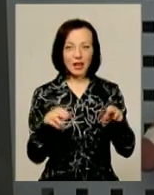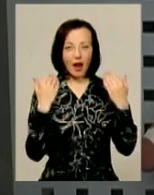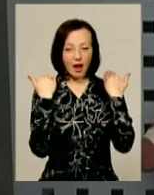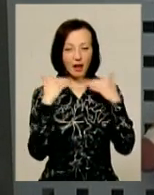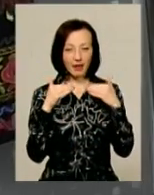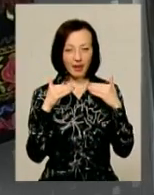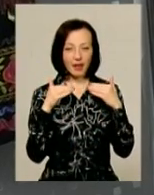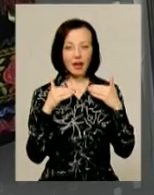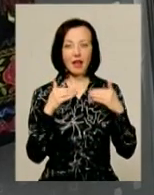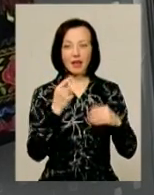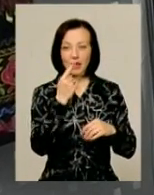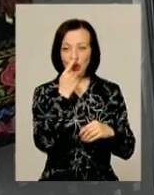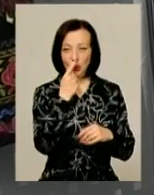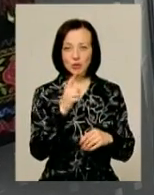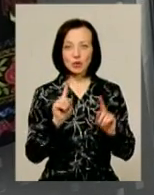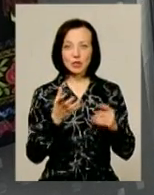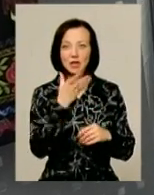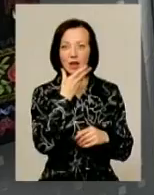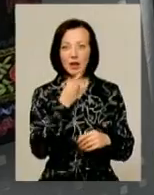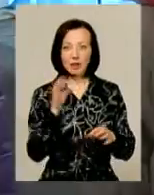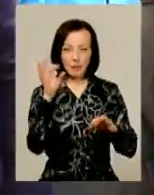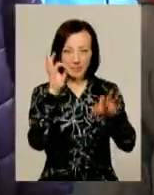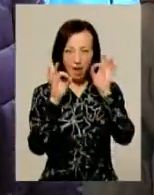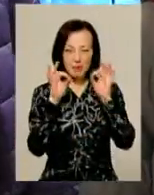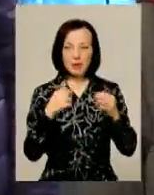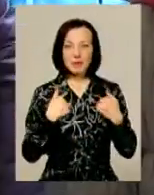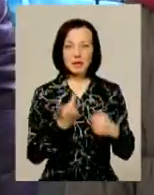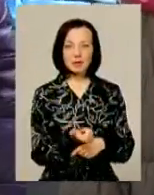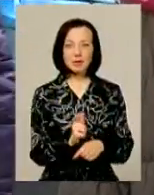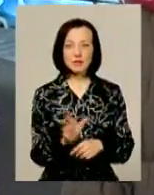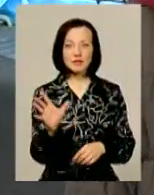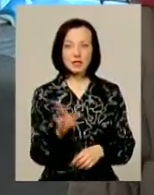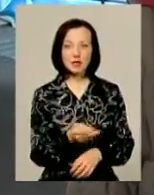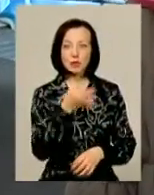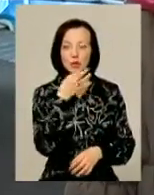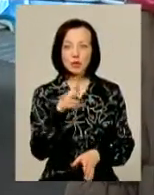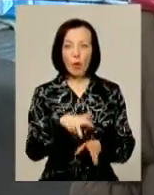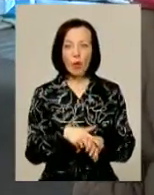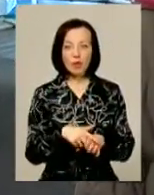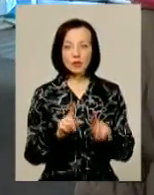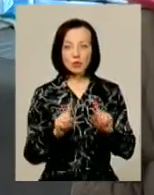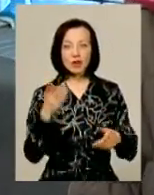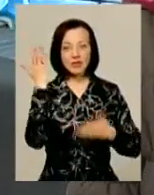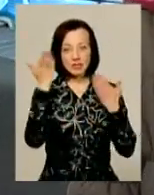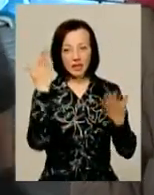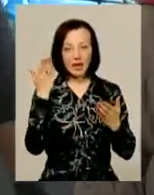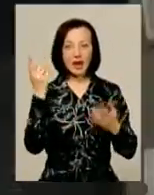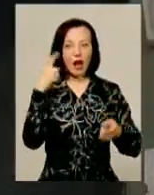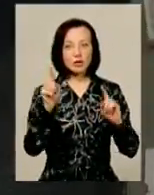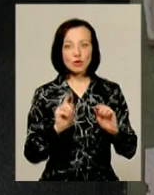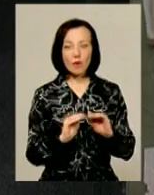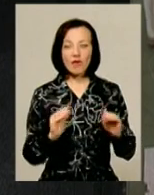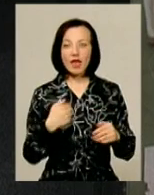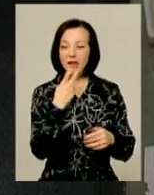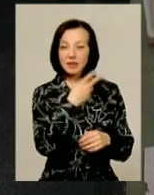каре, на носі в неї дуже гарні плямки. Мені більше всіх сподобалися коники. Вони дуже сильно веселі і казкові. Як